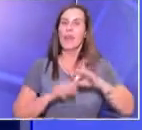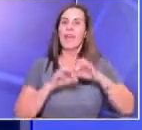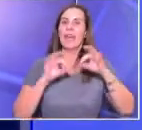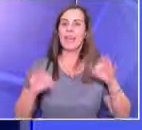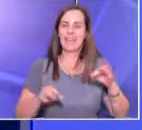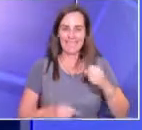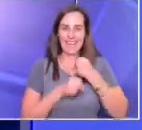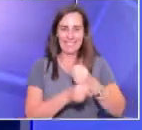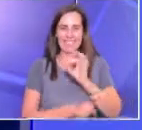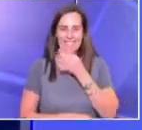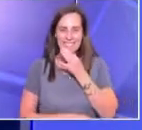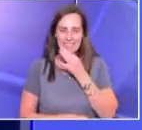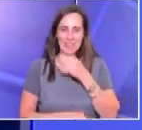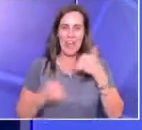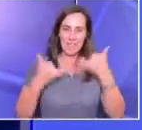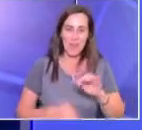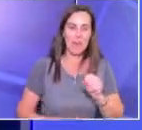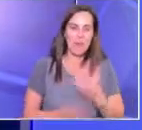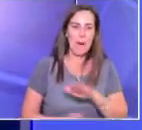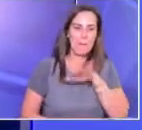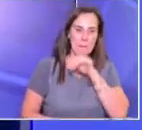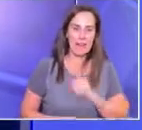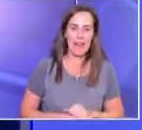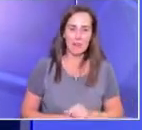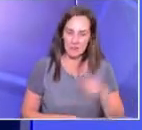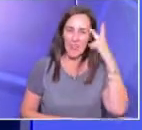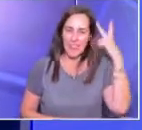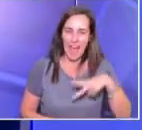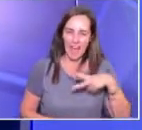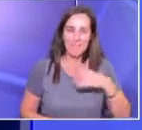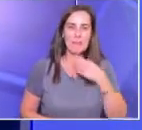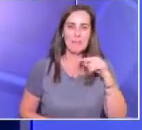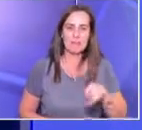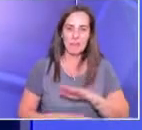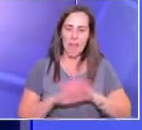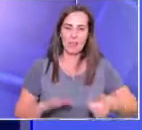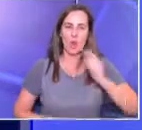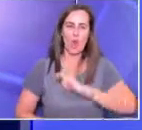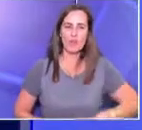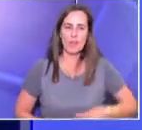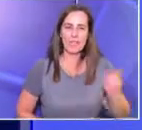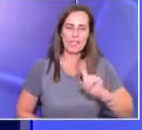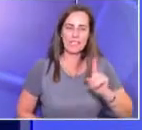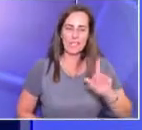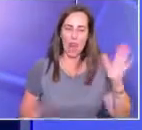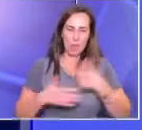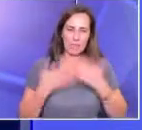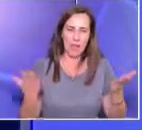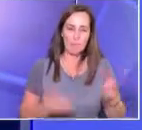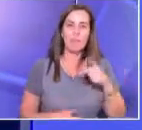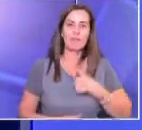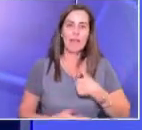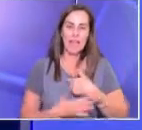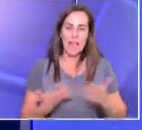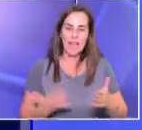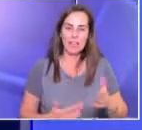בתור נציג הצעירים, והיום הוא בגמלאים. אז שתבינו, בישראל אין ראש עיר, כאן זה לא המערב הפרוע, ואצלנו